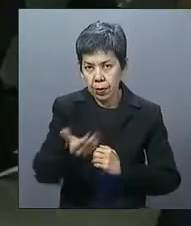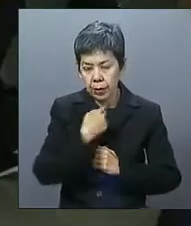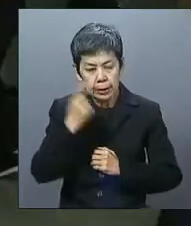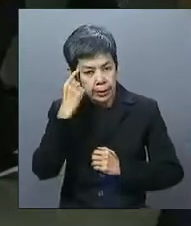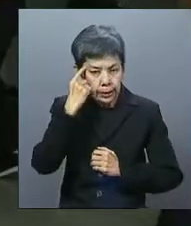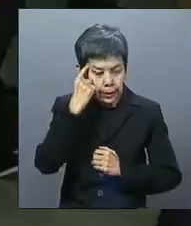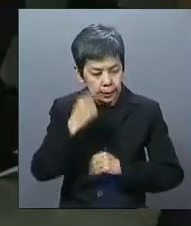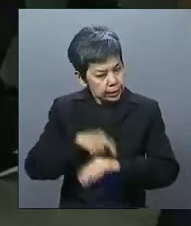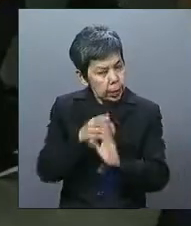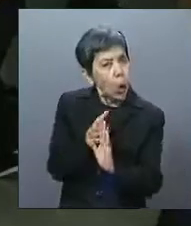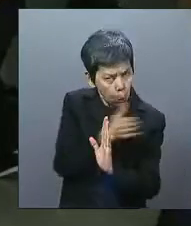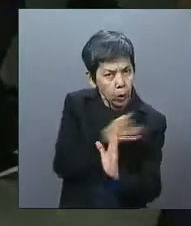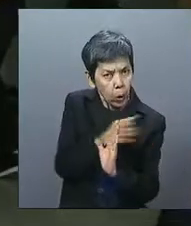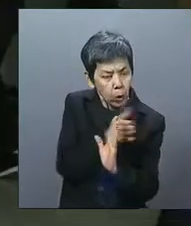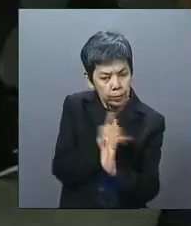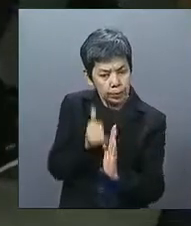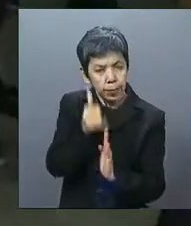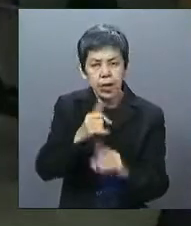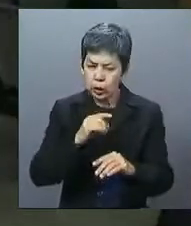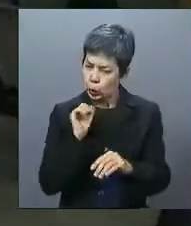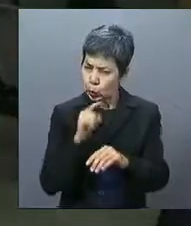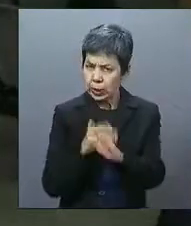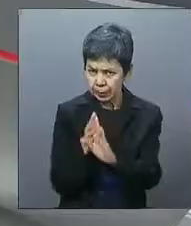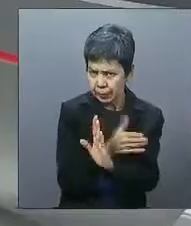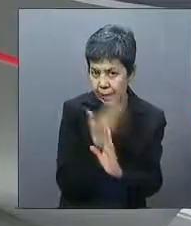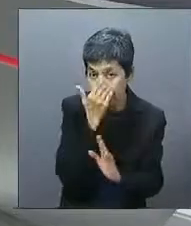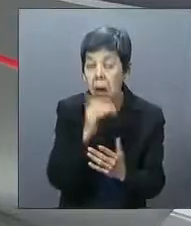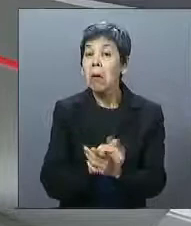าในการเดินทางโดยเฉพาะในชั่วโมงเร่งด่วนด้วยนะครับเพราะว่า